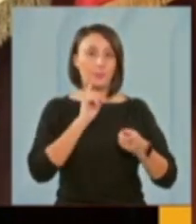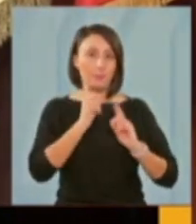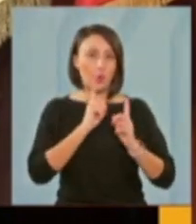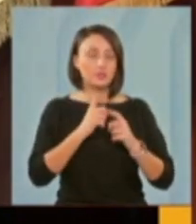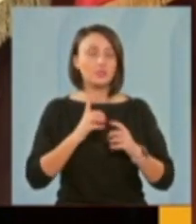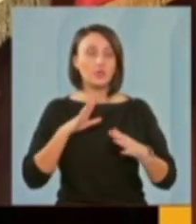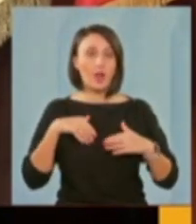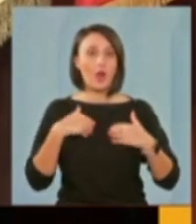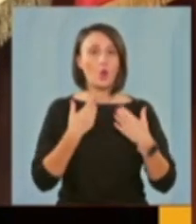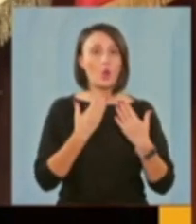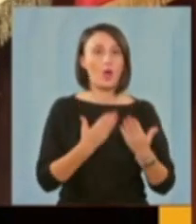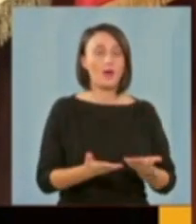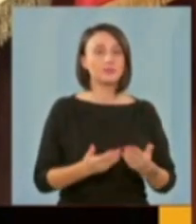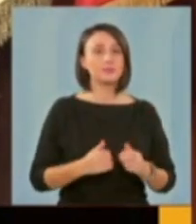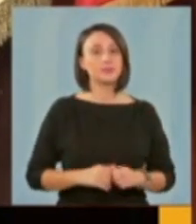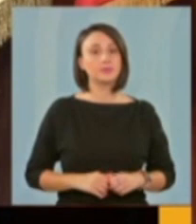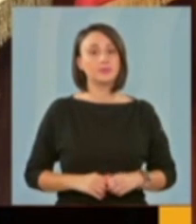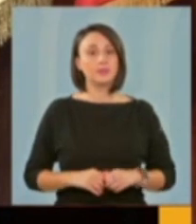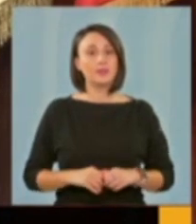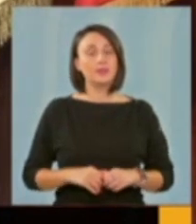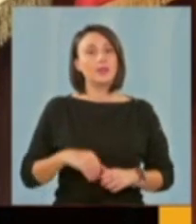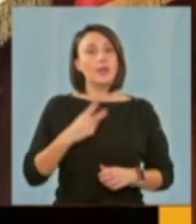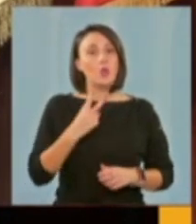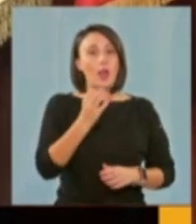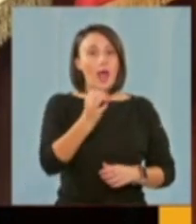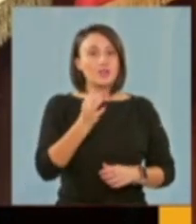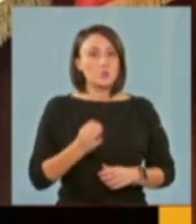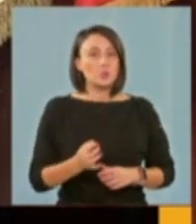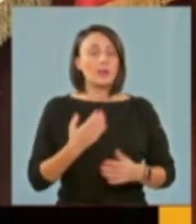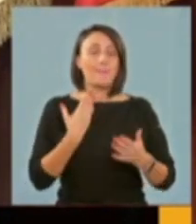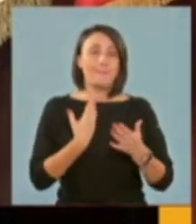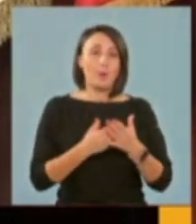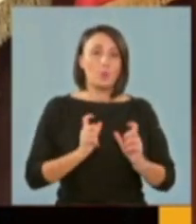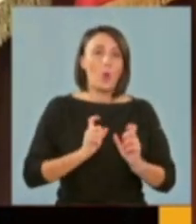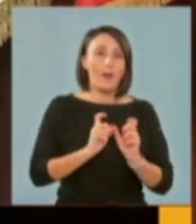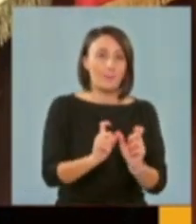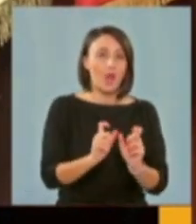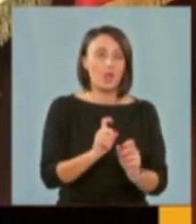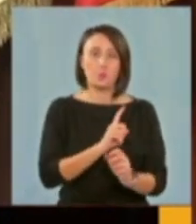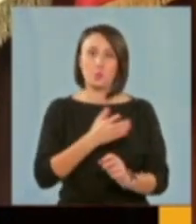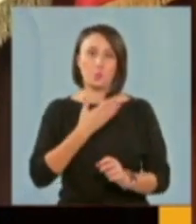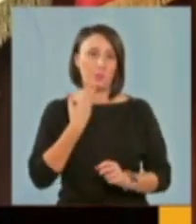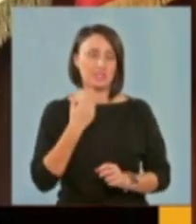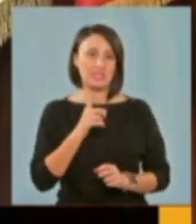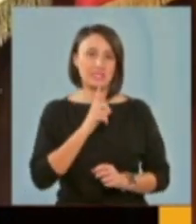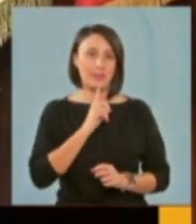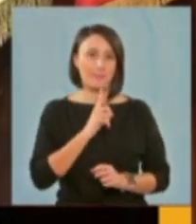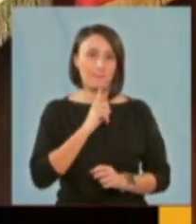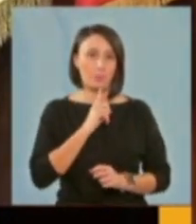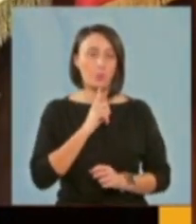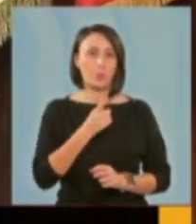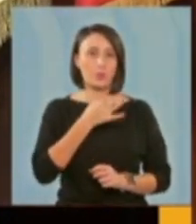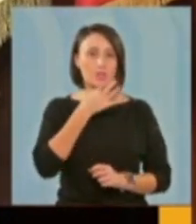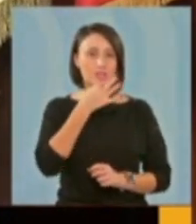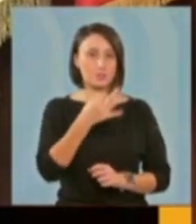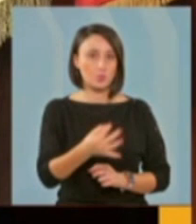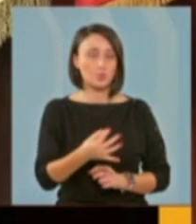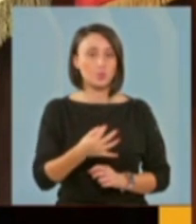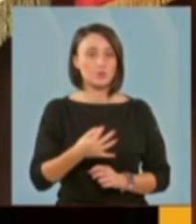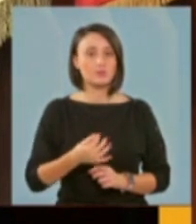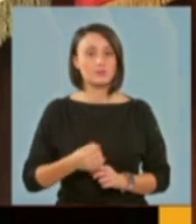de alocare de 2% pentru apărare, nu este doar un răspuns